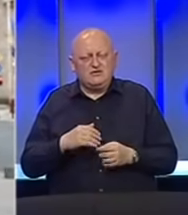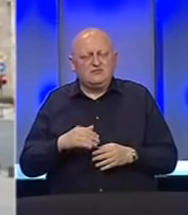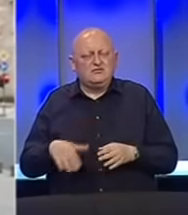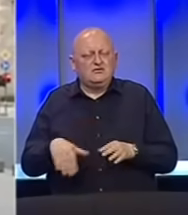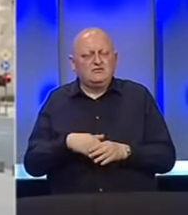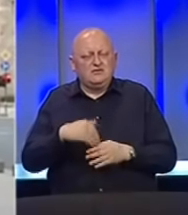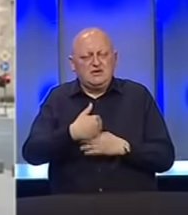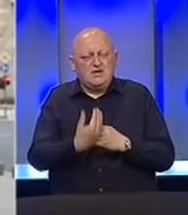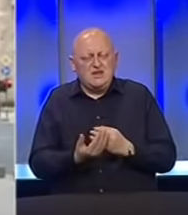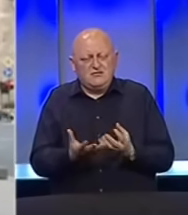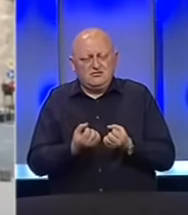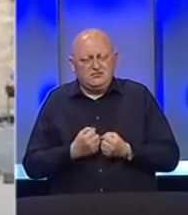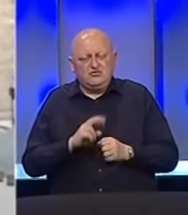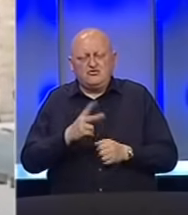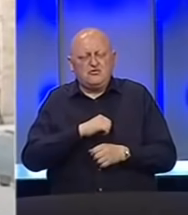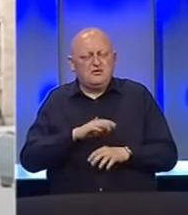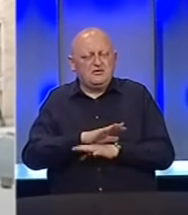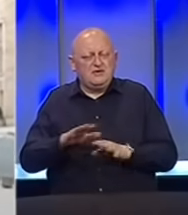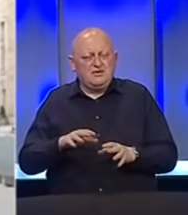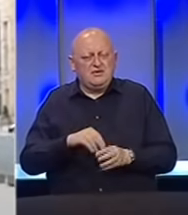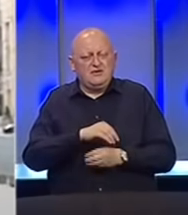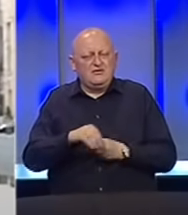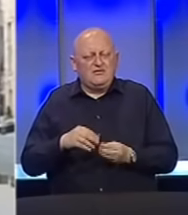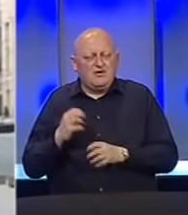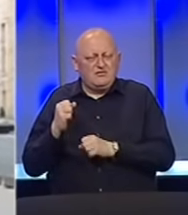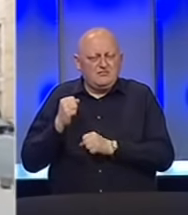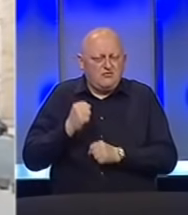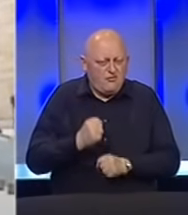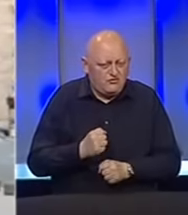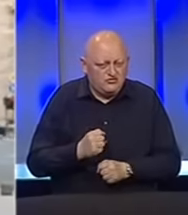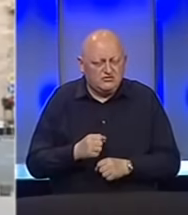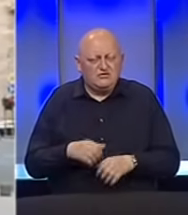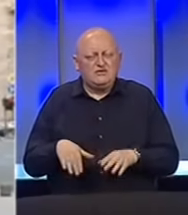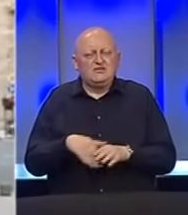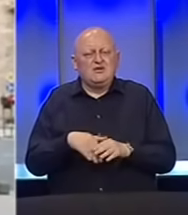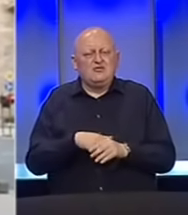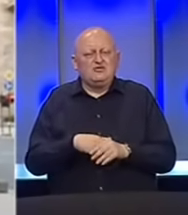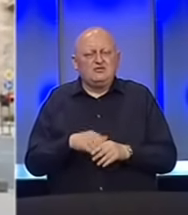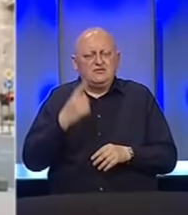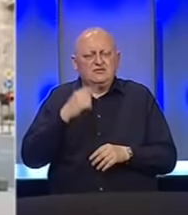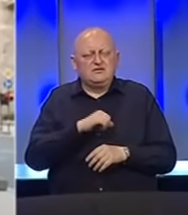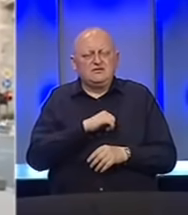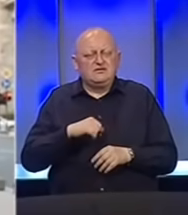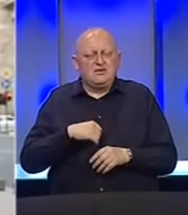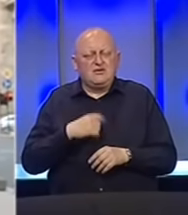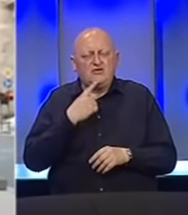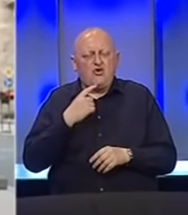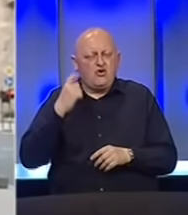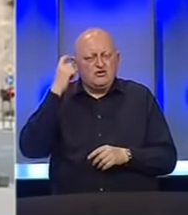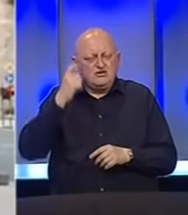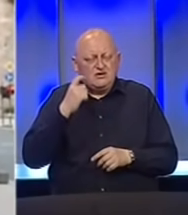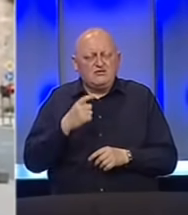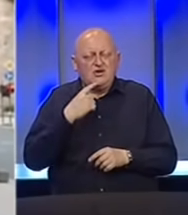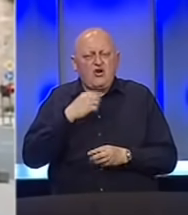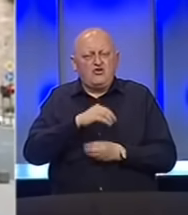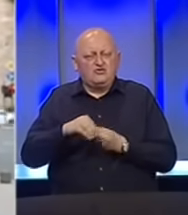i ništa i drugo ne interesuje i onda familiju za sobom privlači i zapošljavaju. Znači, samo ako su kakvoj stranci i ako